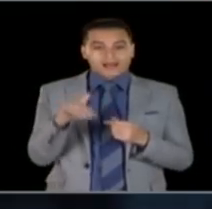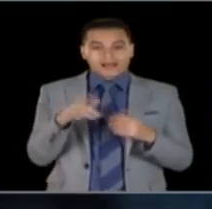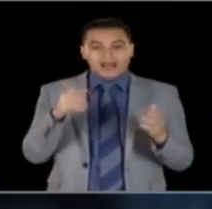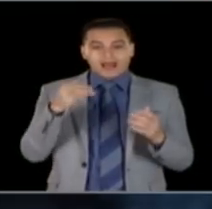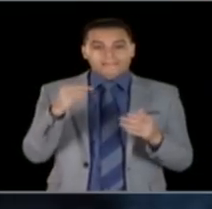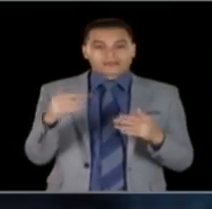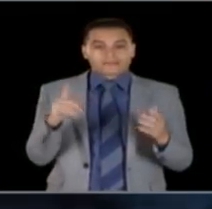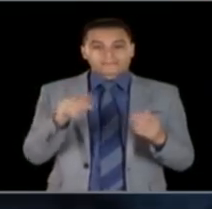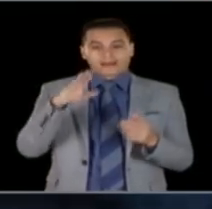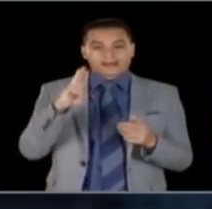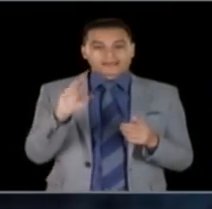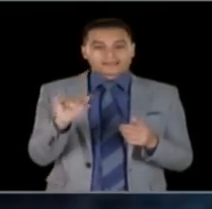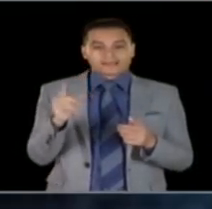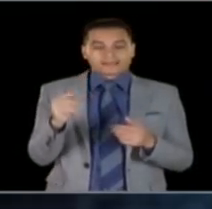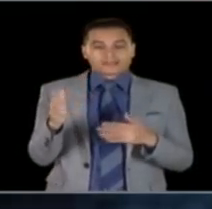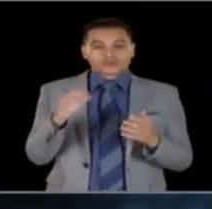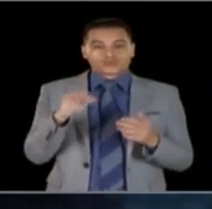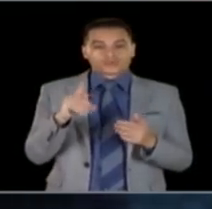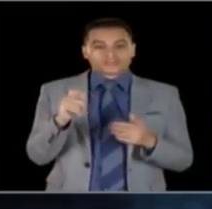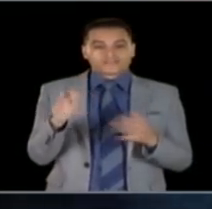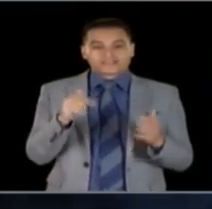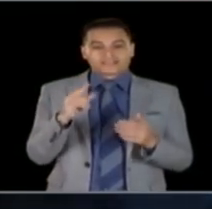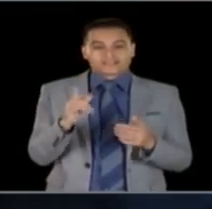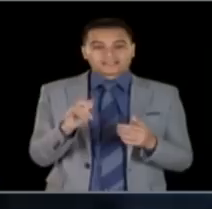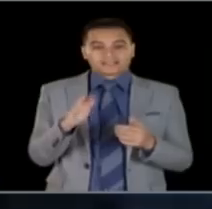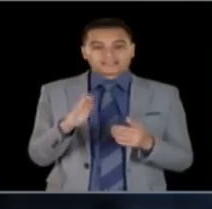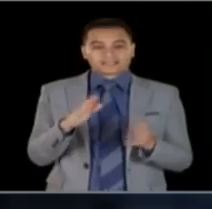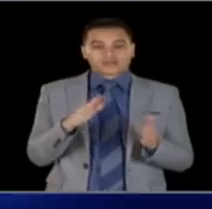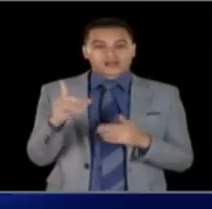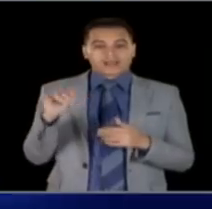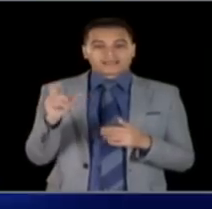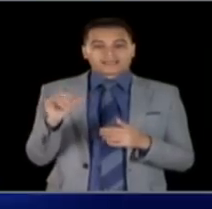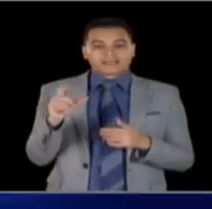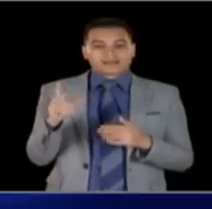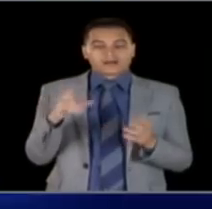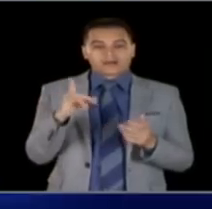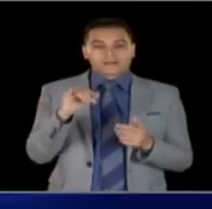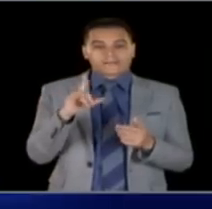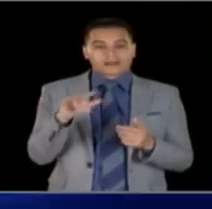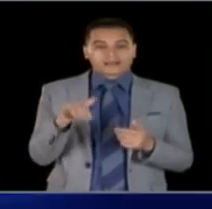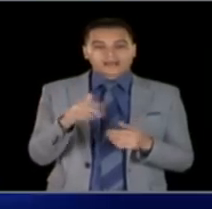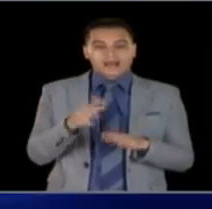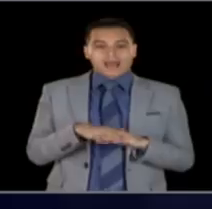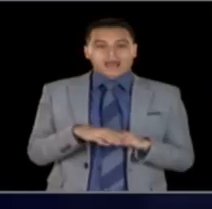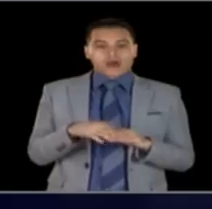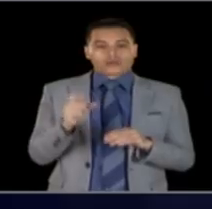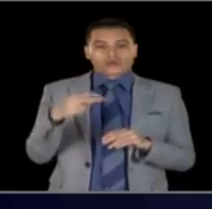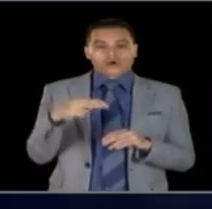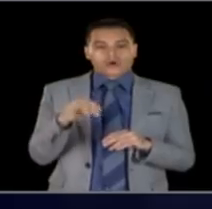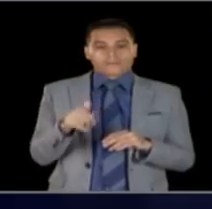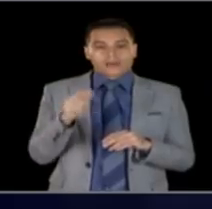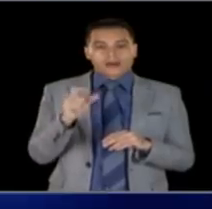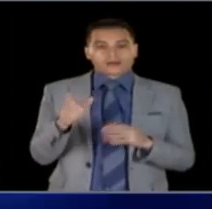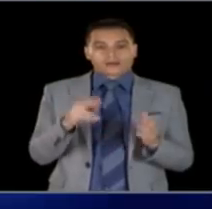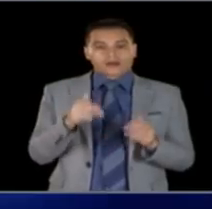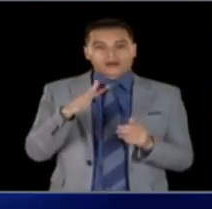علي أحمد بكثير، يوسف إدريس، لينين الرملي، نعمان عاشور. اللي ألف.